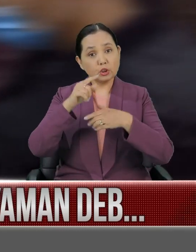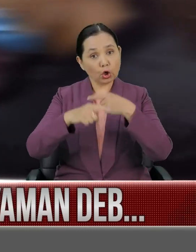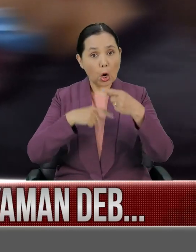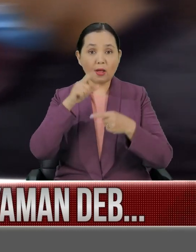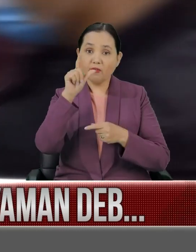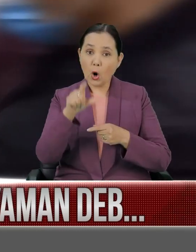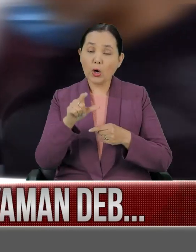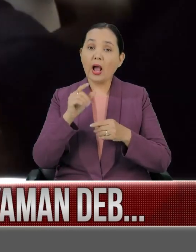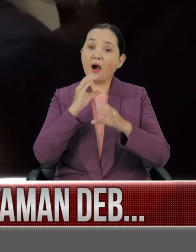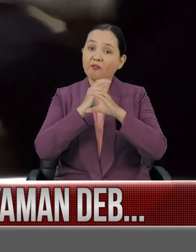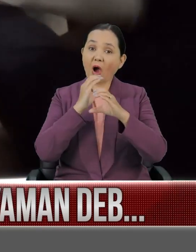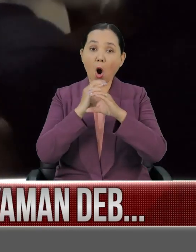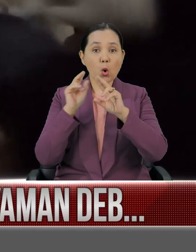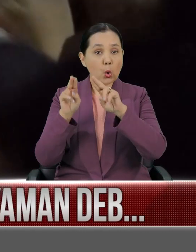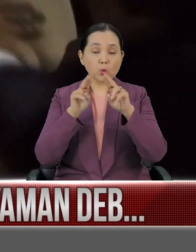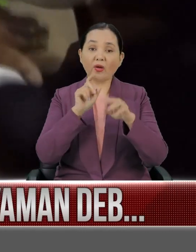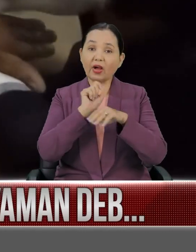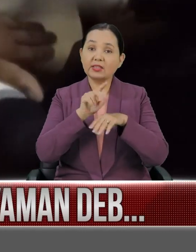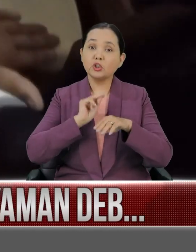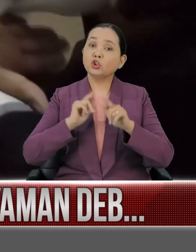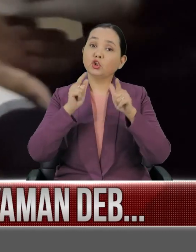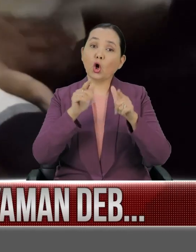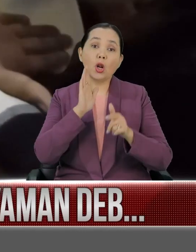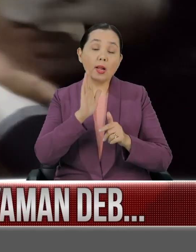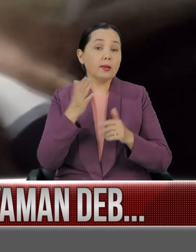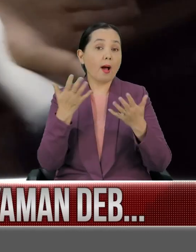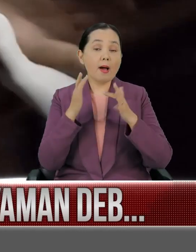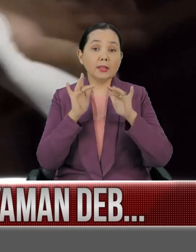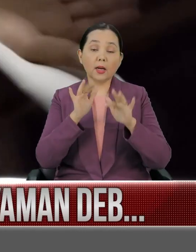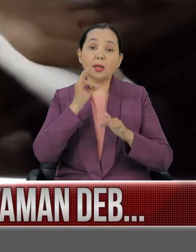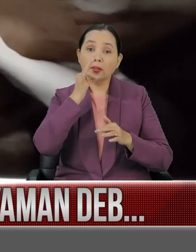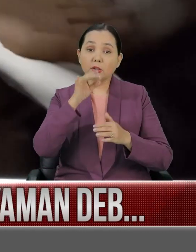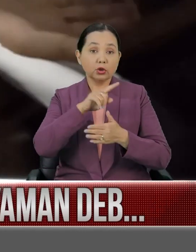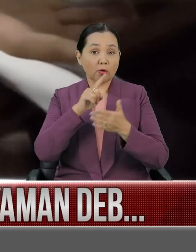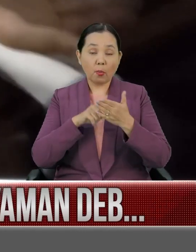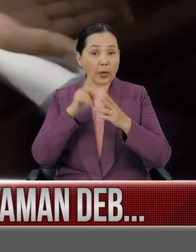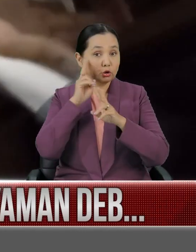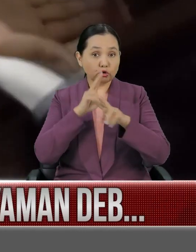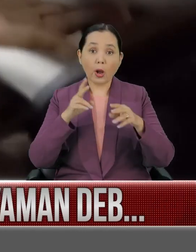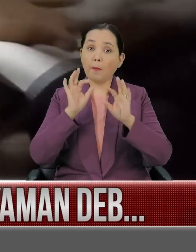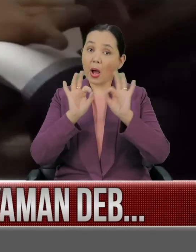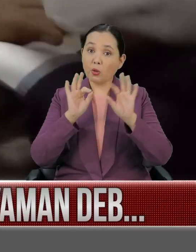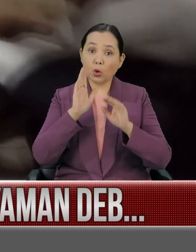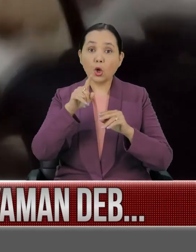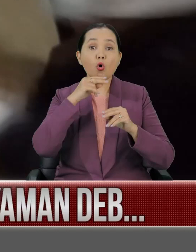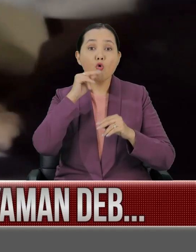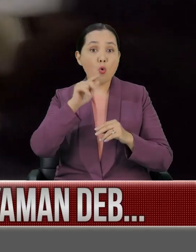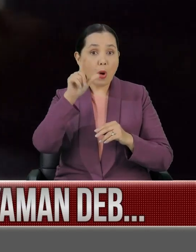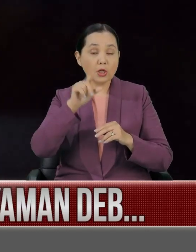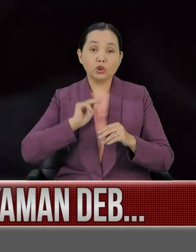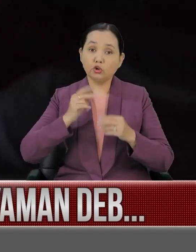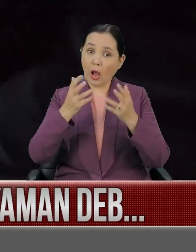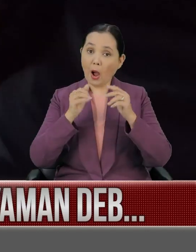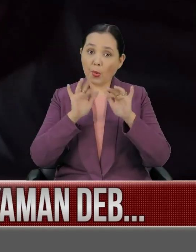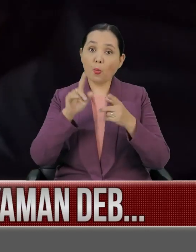orqali fuqaroni vagon kuzatuvchisi vazifasiga ishga joylar ekan. Qanday qilib degan savol jumboq. Ma'lum bo'lgani esa, gumonlanuvchida ishga